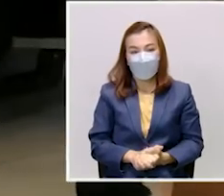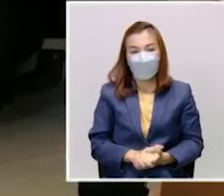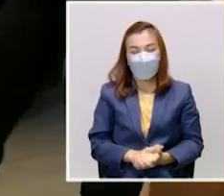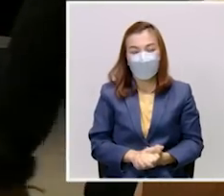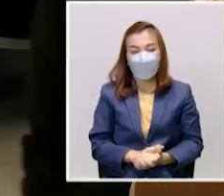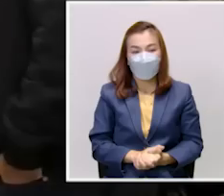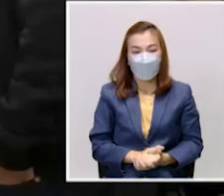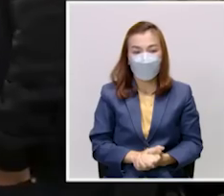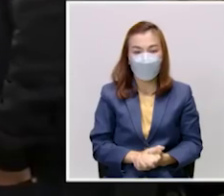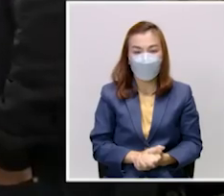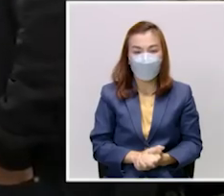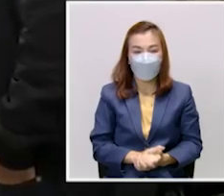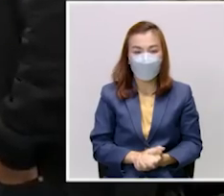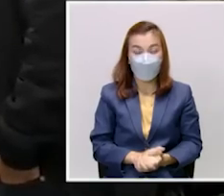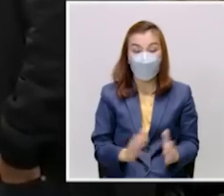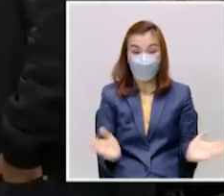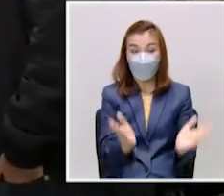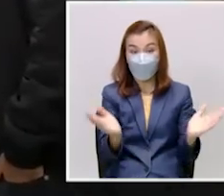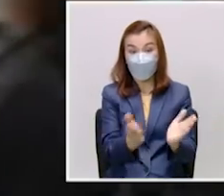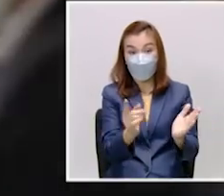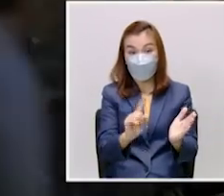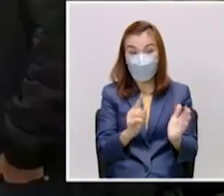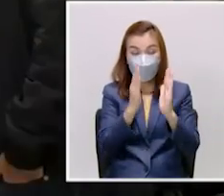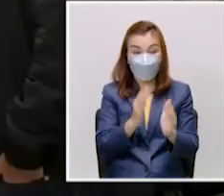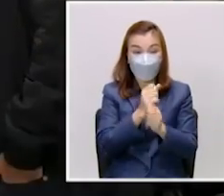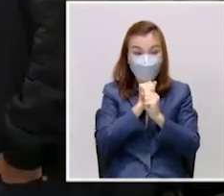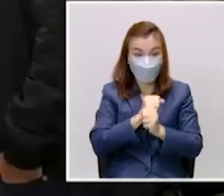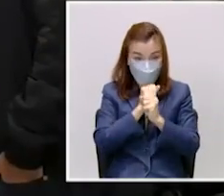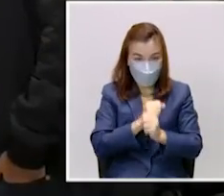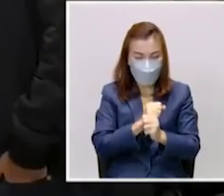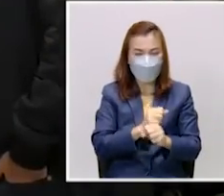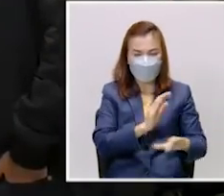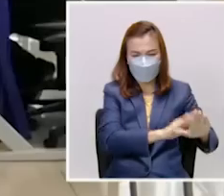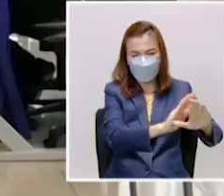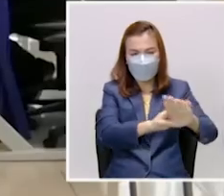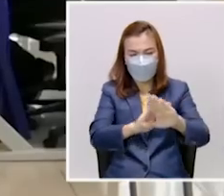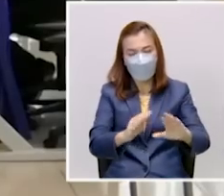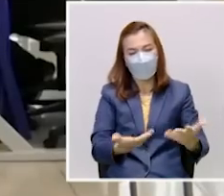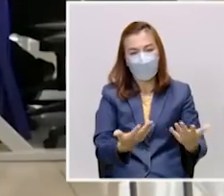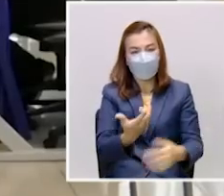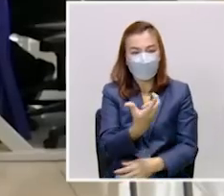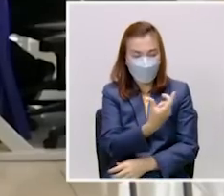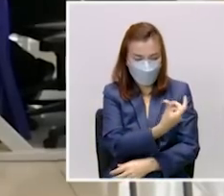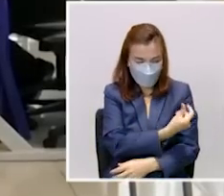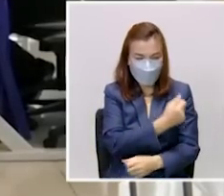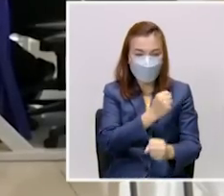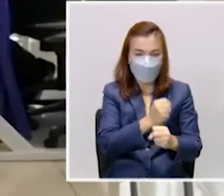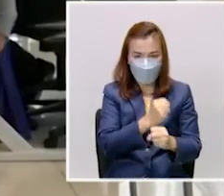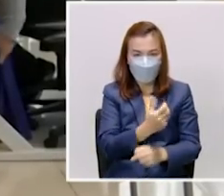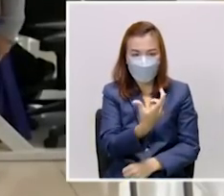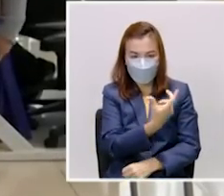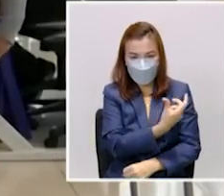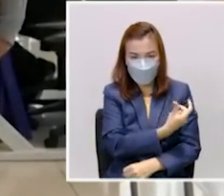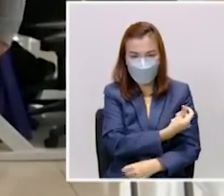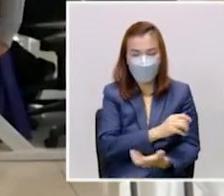ล้วอย่างนึงด้วยว่าอย่าตนลงผู้สูงอายุเนี่ยผมคิดว่าก็พยายามจะให้เขาฉีดวัคซีนเยอะหน่อยเ